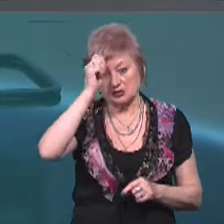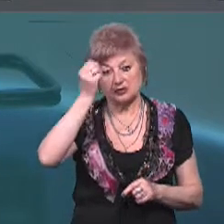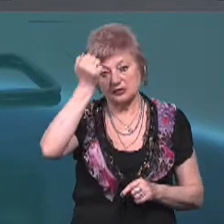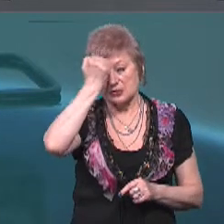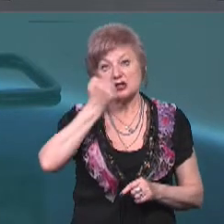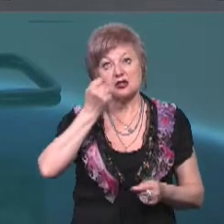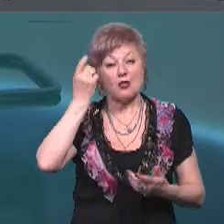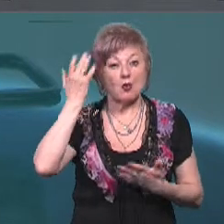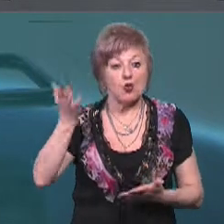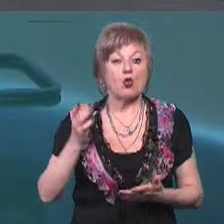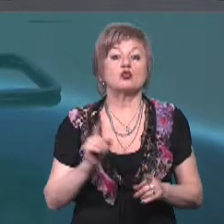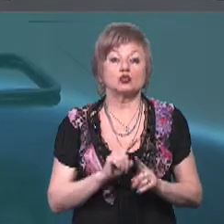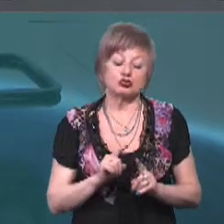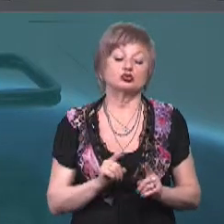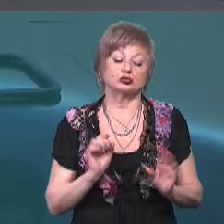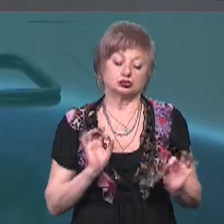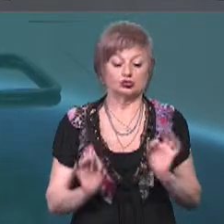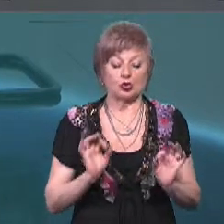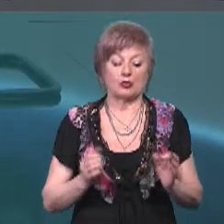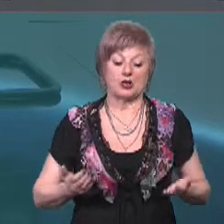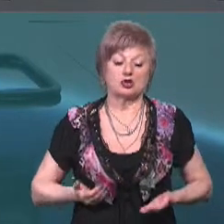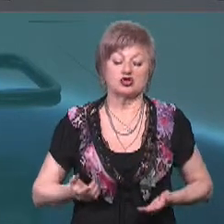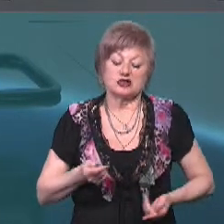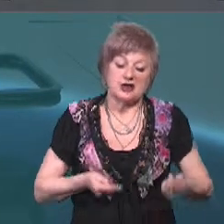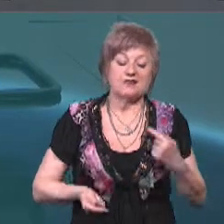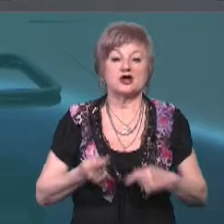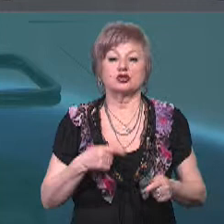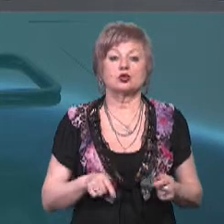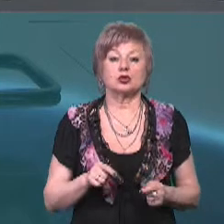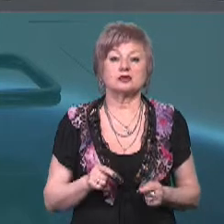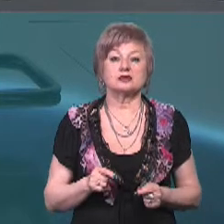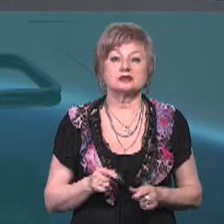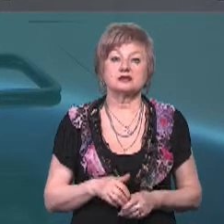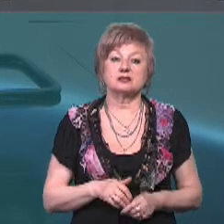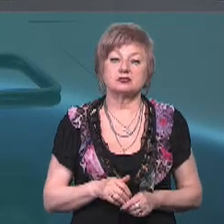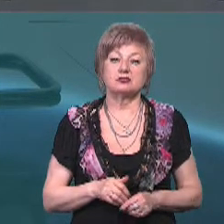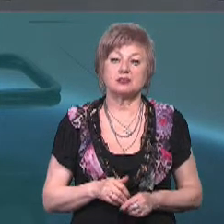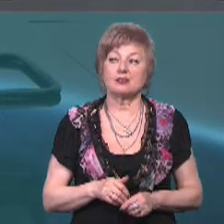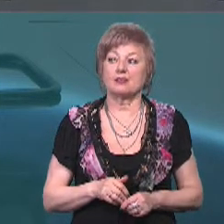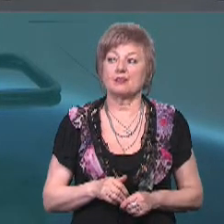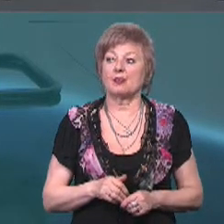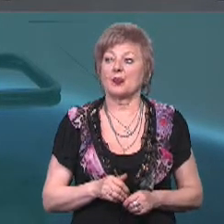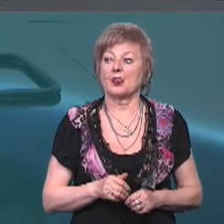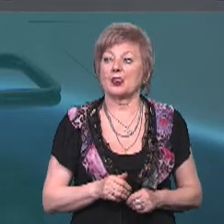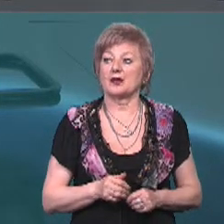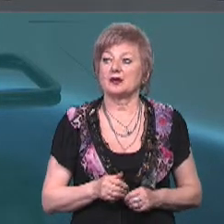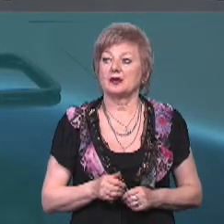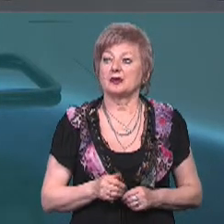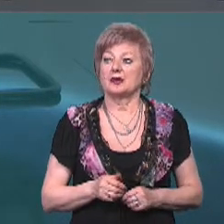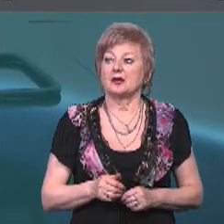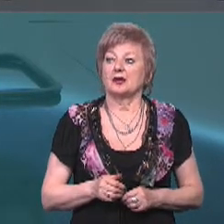вже до нормального життя повертаються, вже повернулися. І це люди саме з Запоріжжя були, так? З Запорізької області.